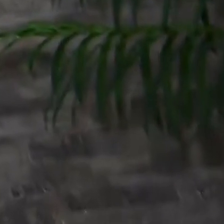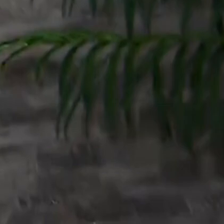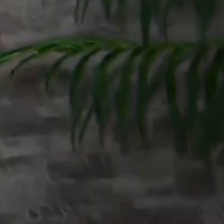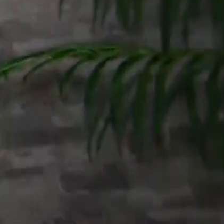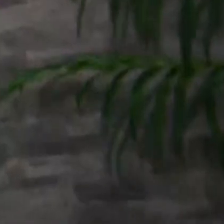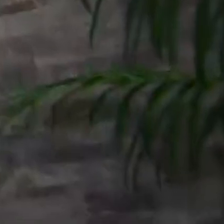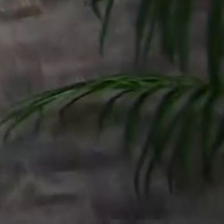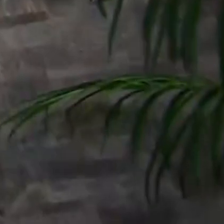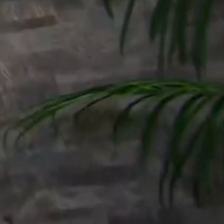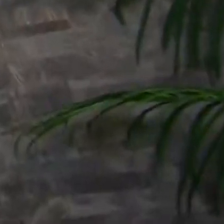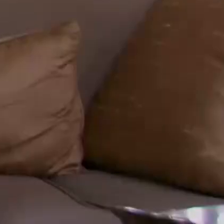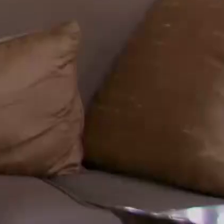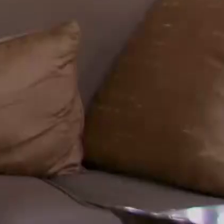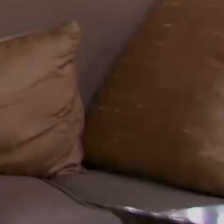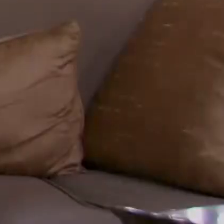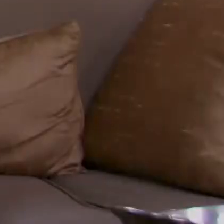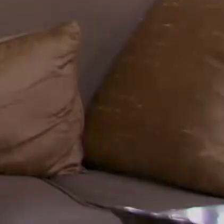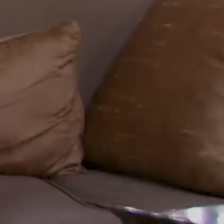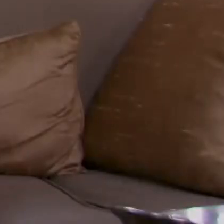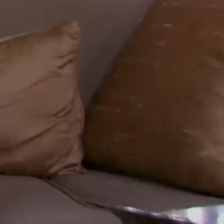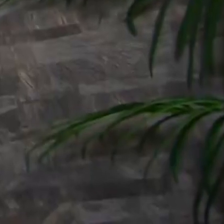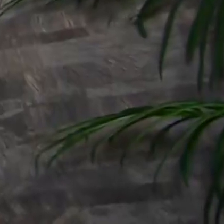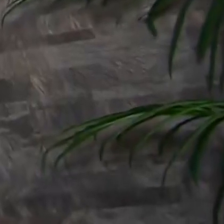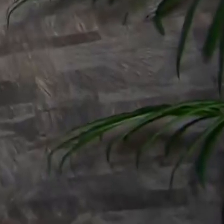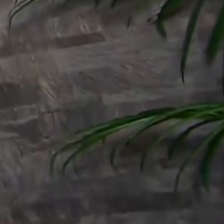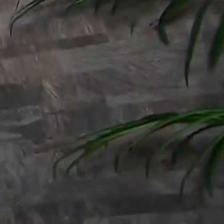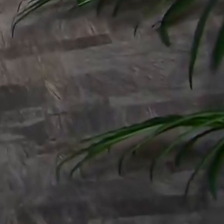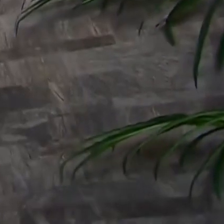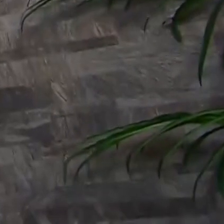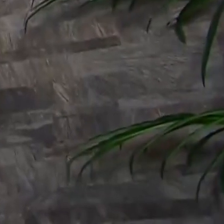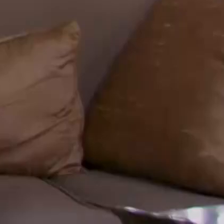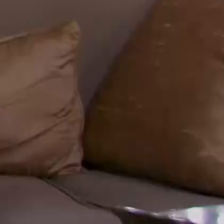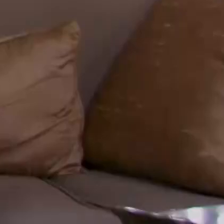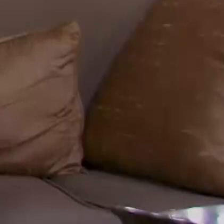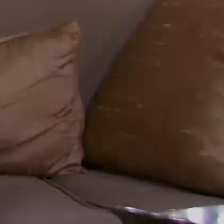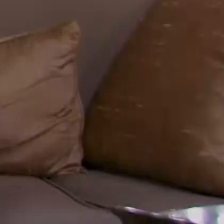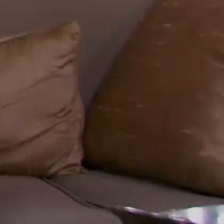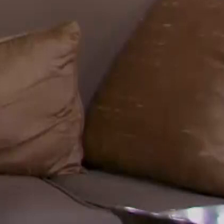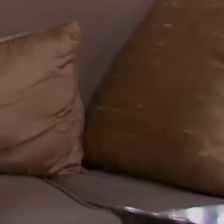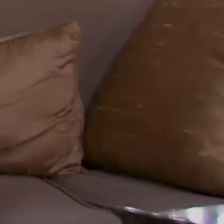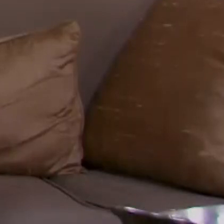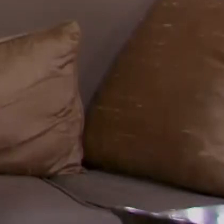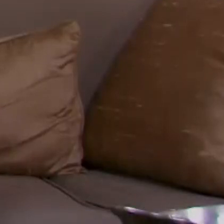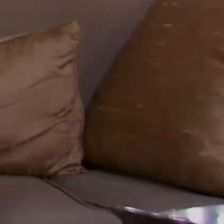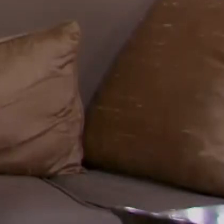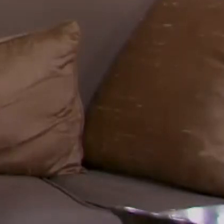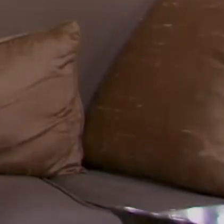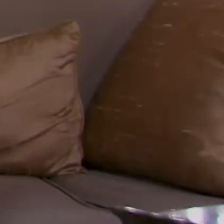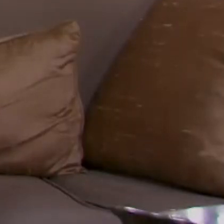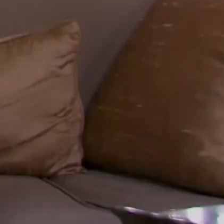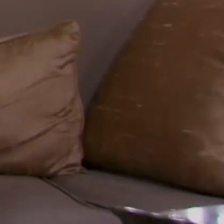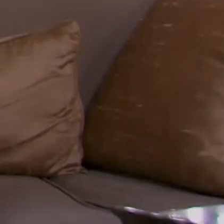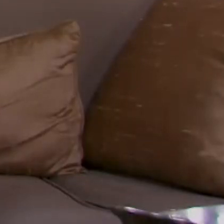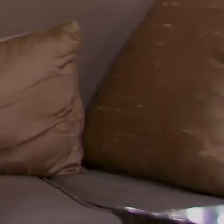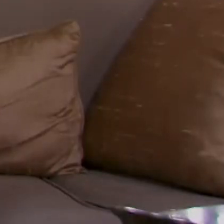dev tarantula giderek Rüyam'a yaklaşıyor. Rüyam telefonuyla meşgul olduğundan yaklaşan tehlikenin farkında değil. Meryem ile Şükrü